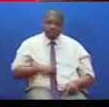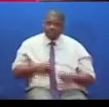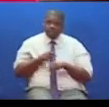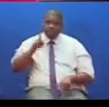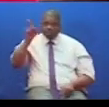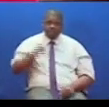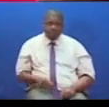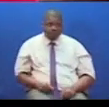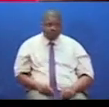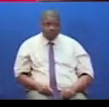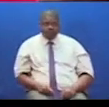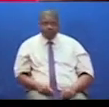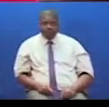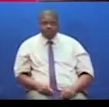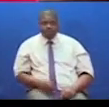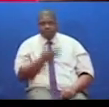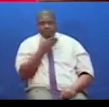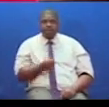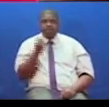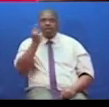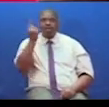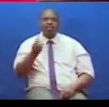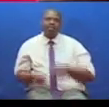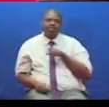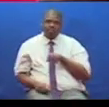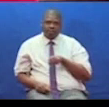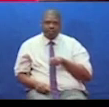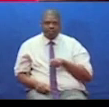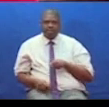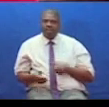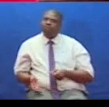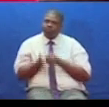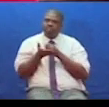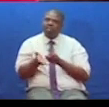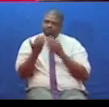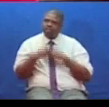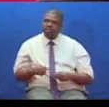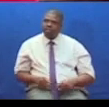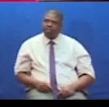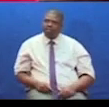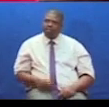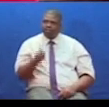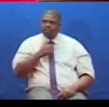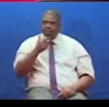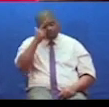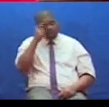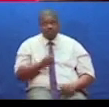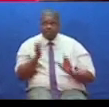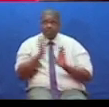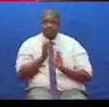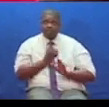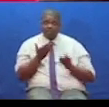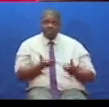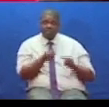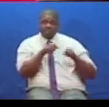huo baba wa taifa aliweza kutuvusha. Na mimi na imani kwa hali tulionayo sasa